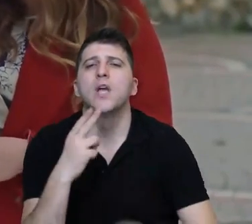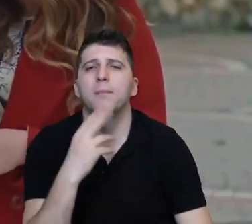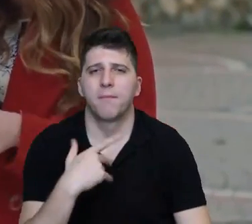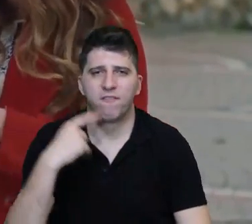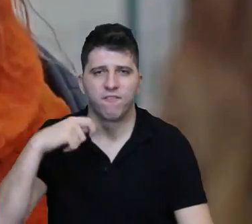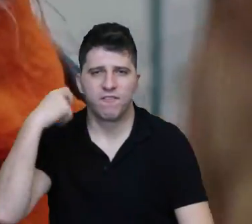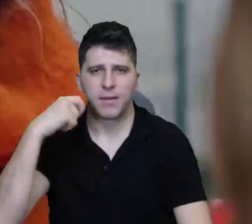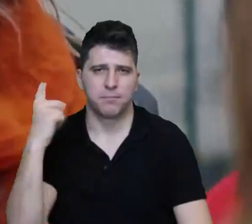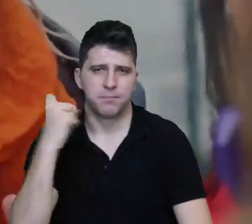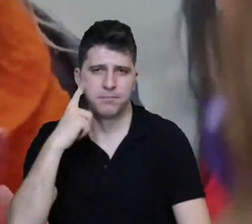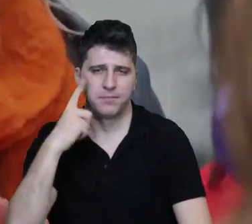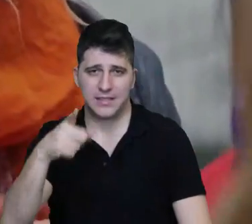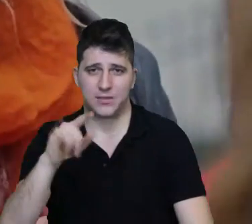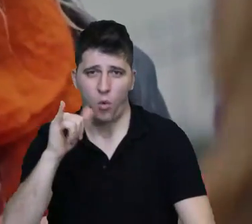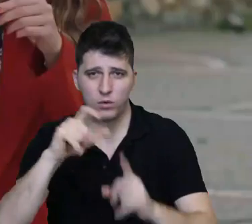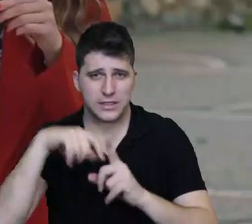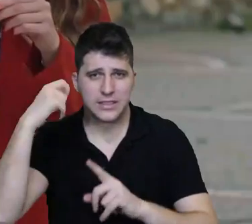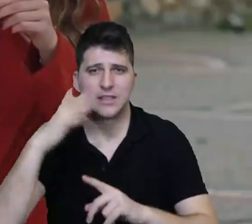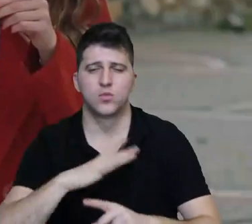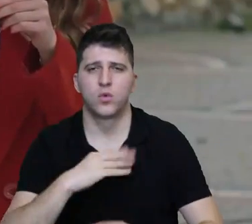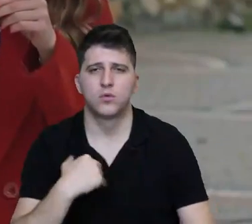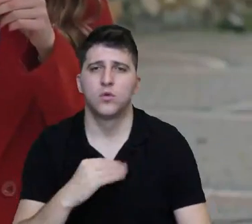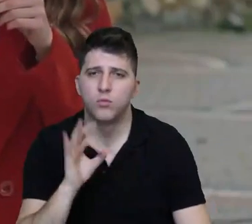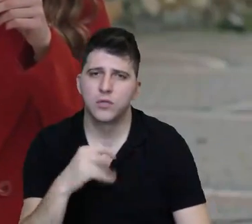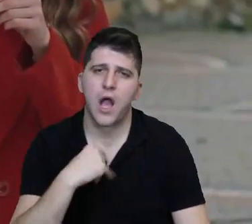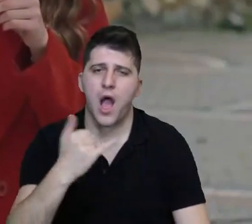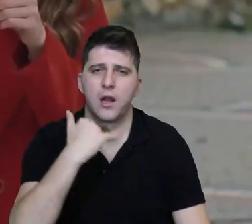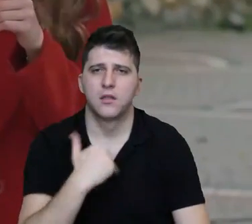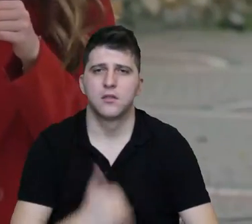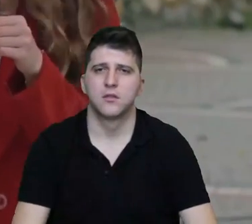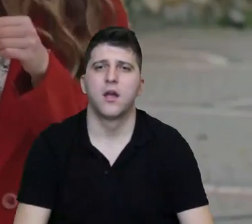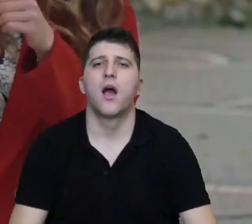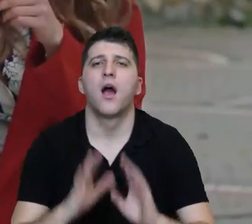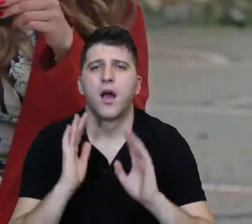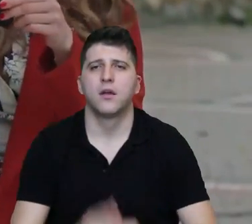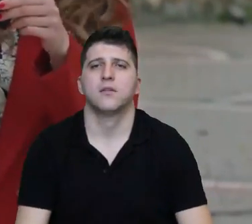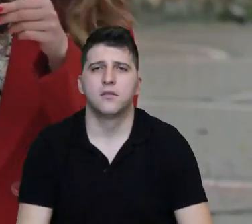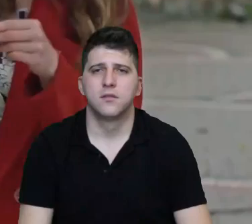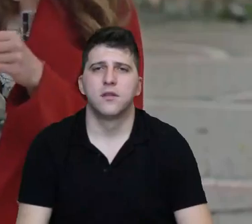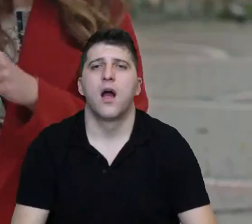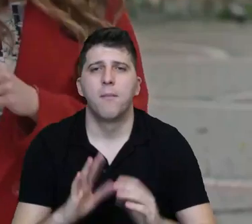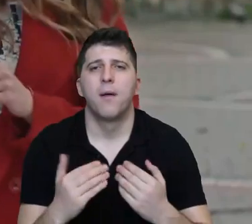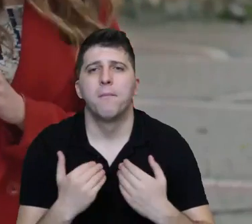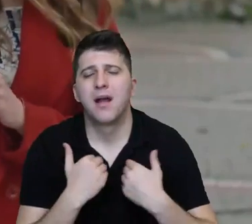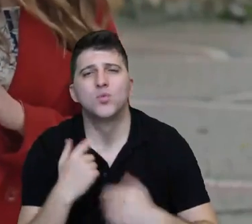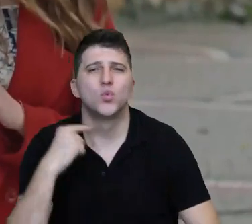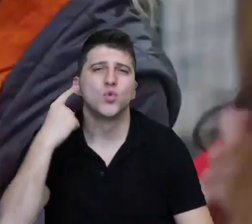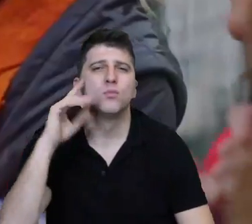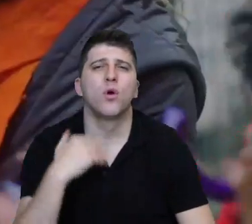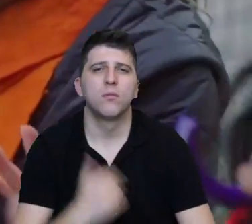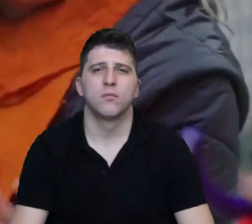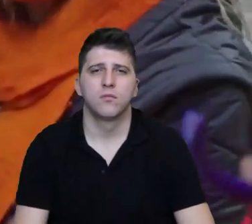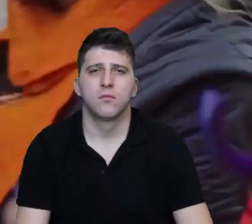film yapımcısıyım. Sizi oyuncu olarak görmek istiyoruz. Tamam, mümkünse tamam. Beni arayın. Ah, ama ben pek